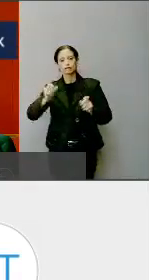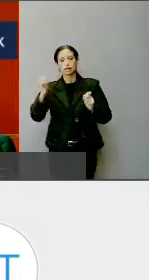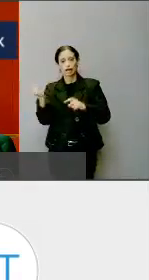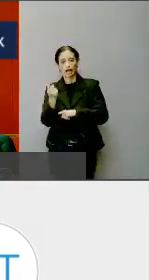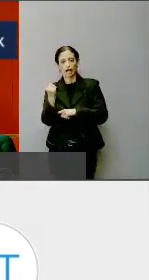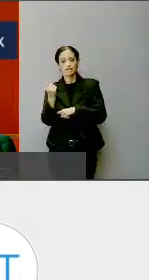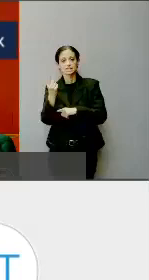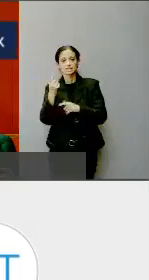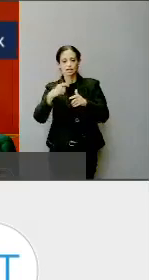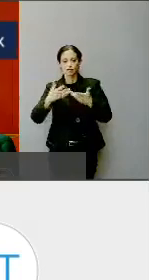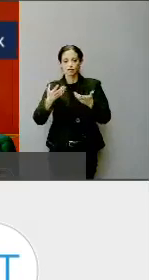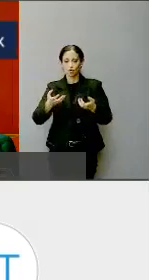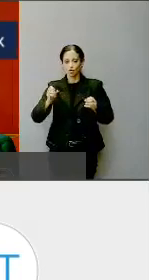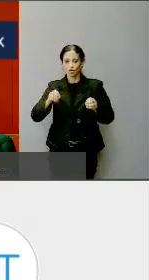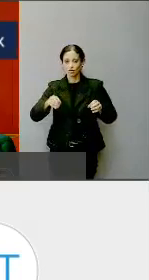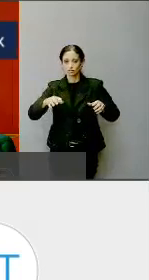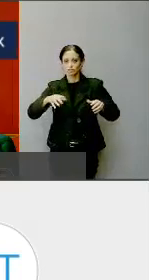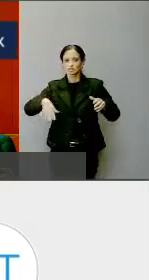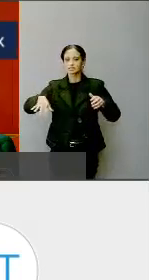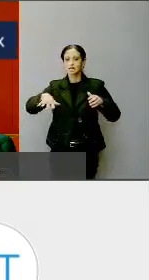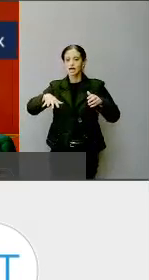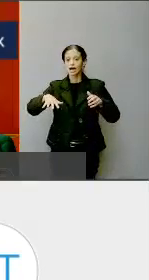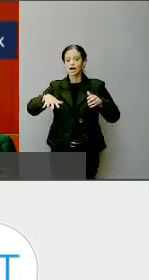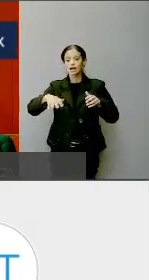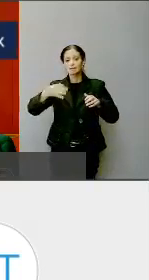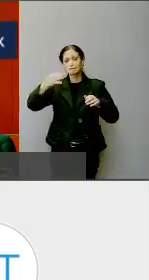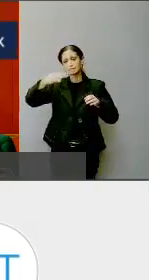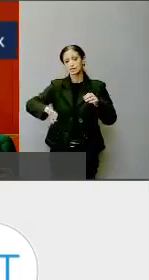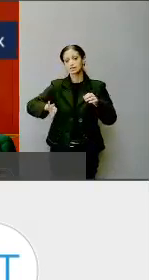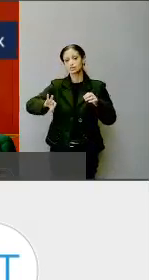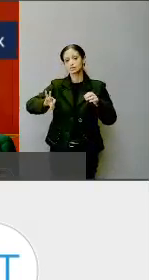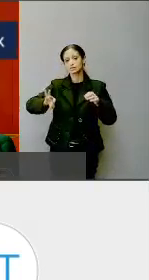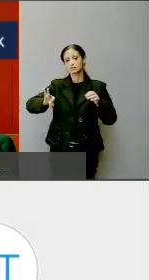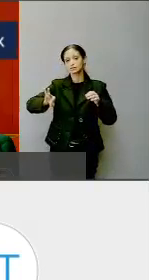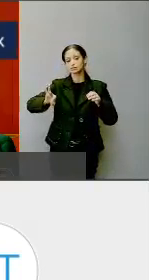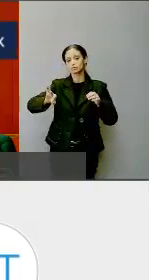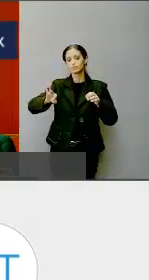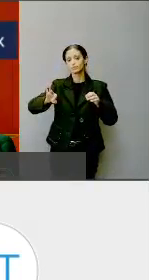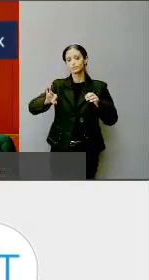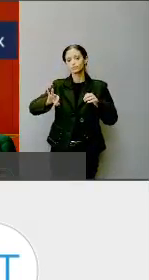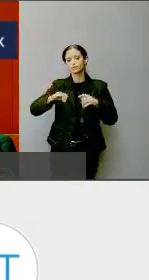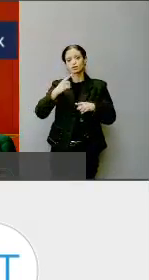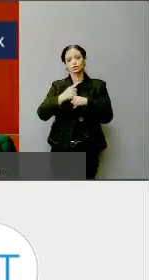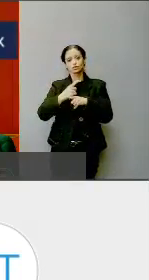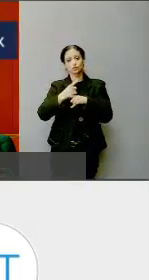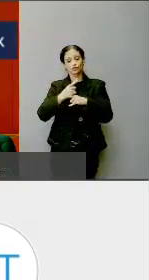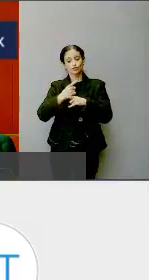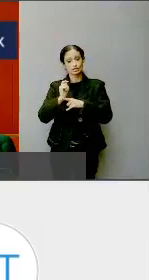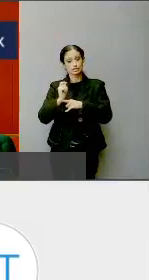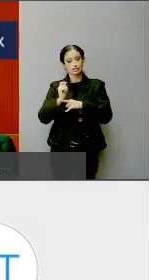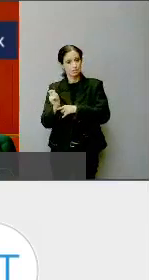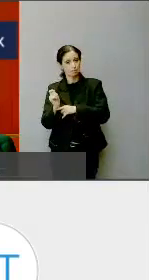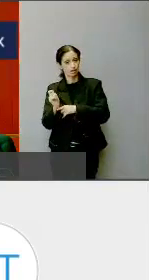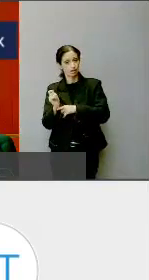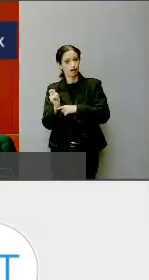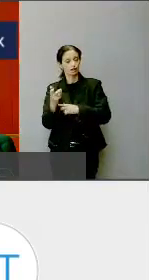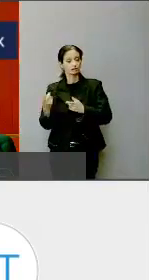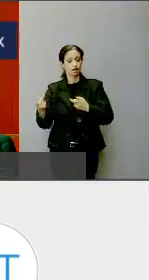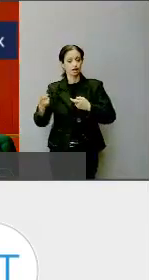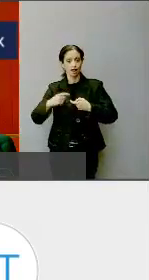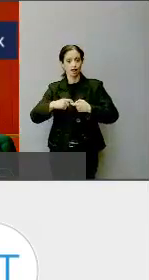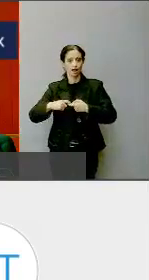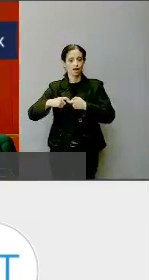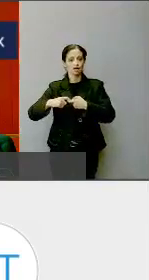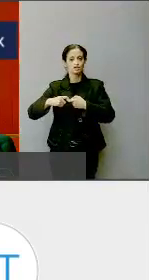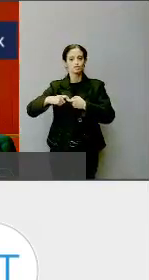degli edifici esistenti senza né dell'accio con la precisazione che gli oneri di allaccio siano a carico di coloro che